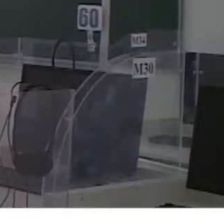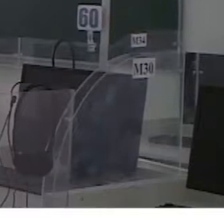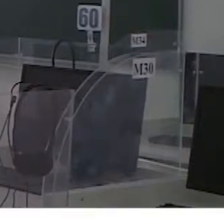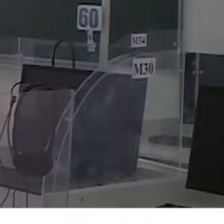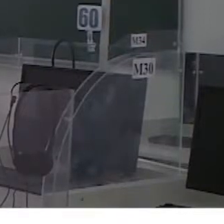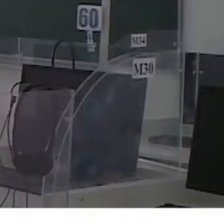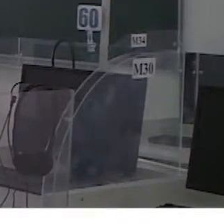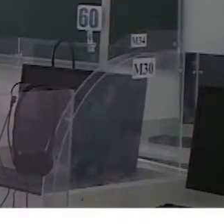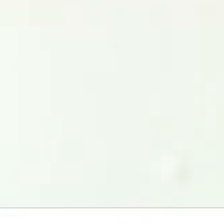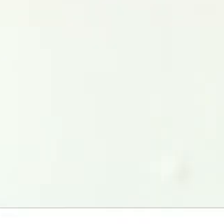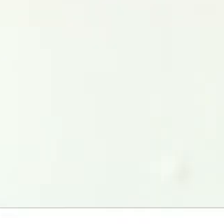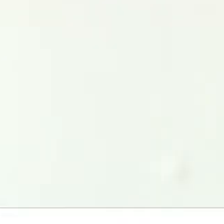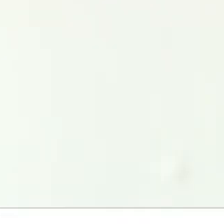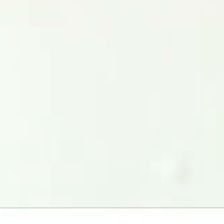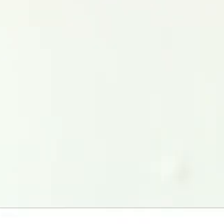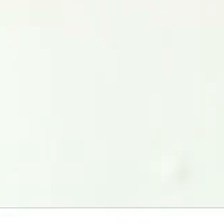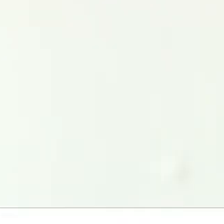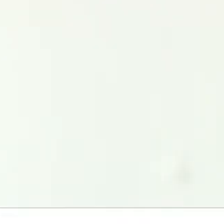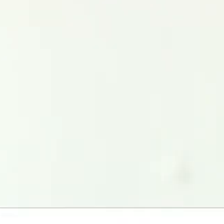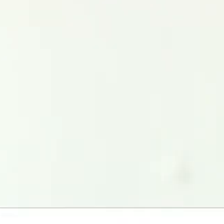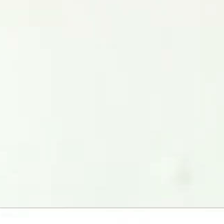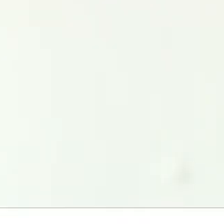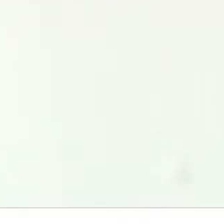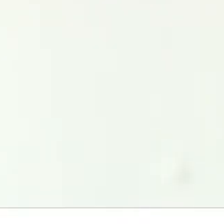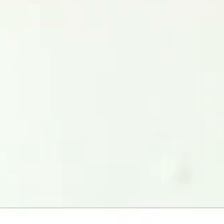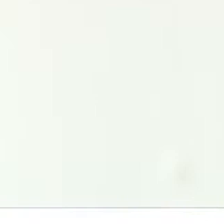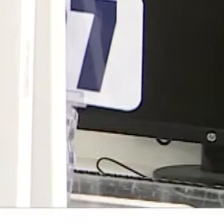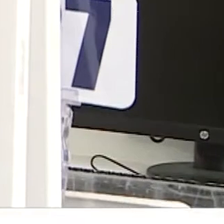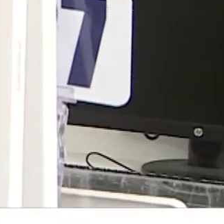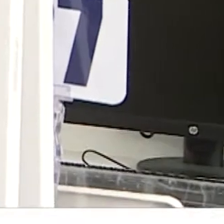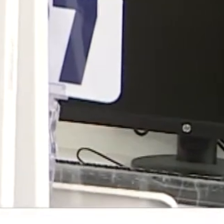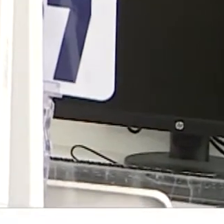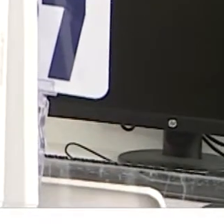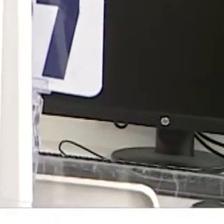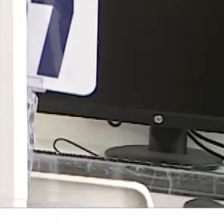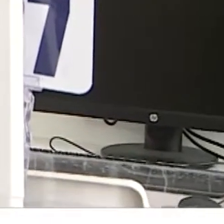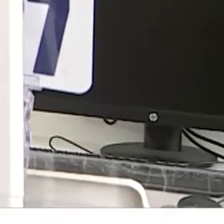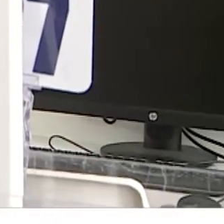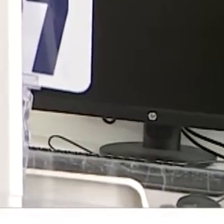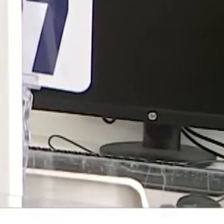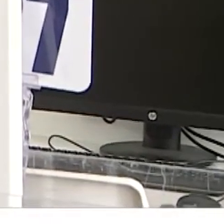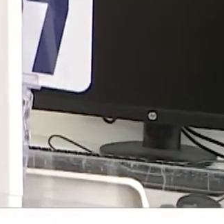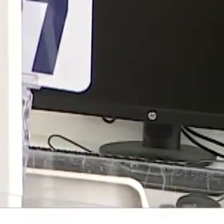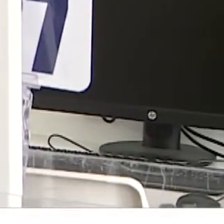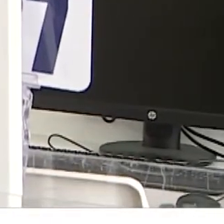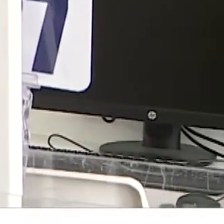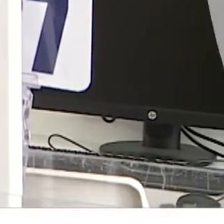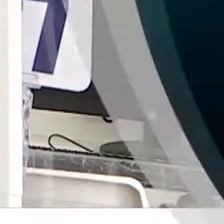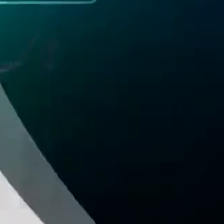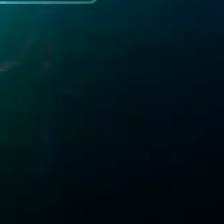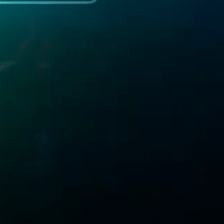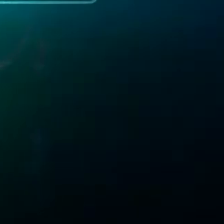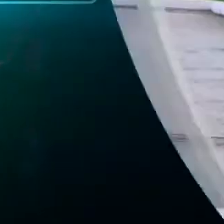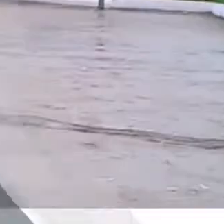орталығы мен сыбайлас жемқорлыққа қарсы іс-қимыл департаменті бірлесе жұмыс істеуге ниетті. Бұл туралы сәлден кейін мен Айсәуле Сезбек